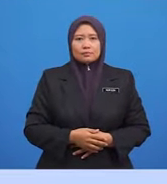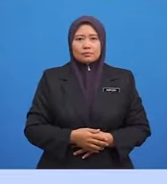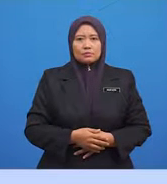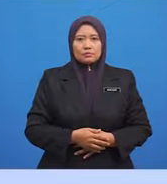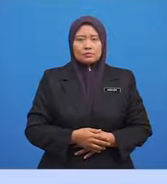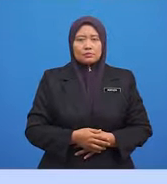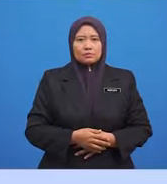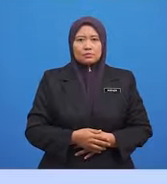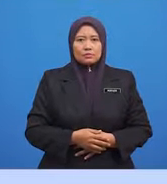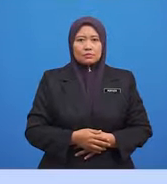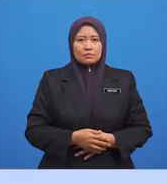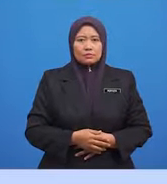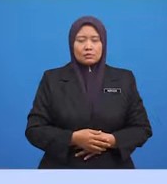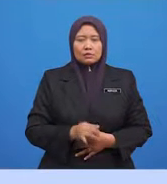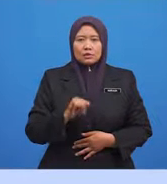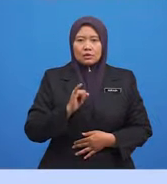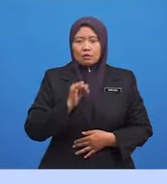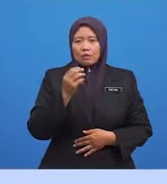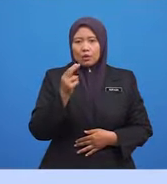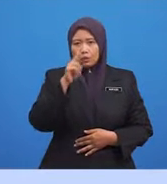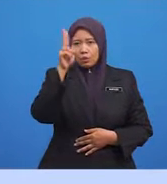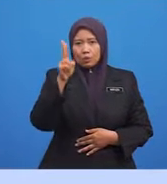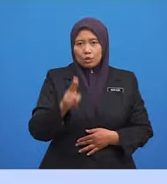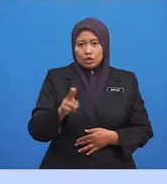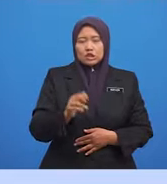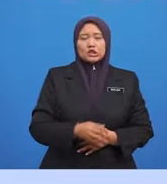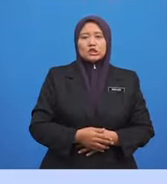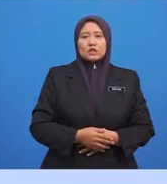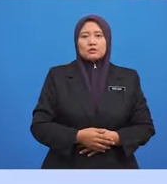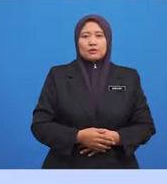Baiklah, cikgu nak uji kefahaman murid-murid.